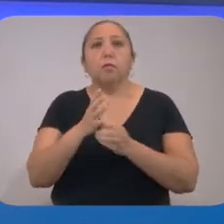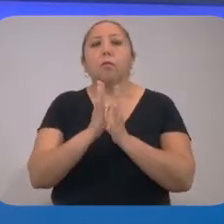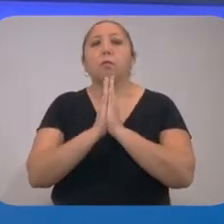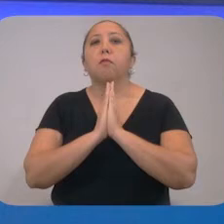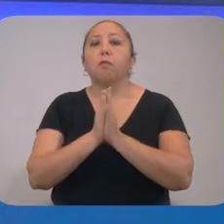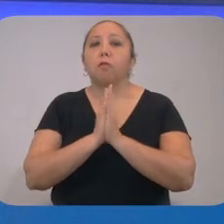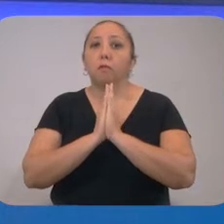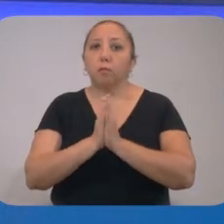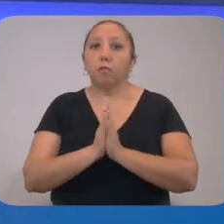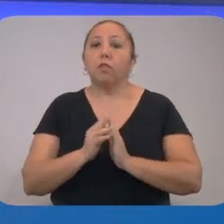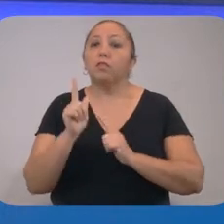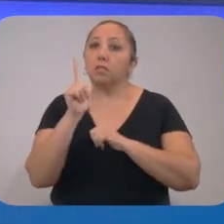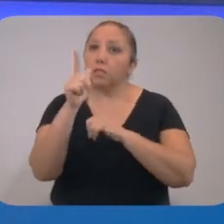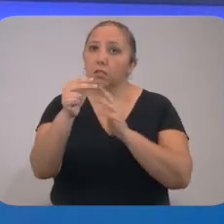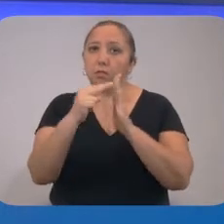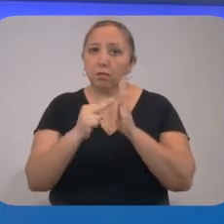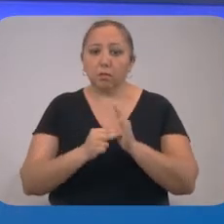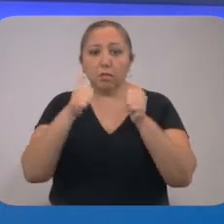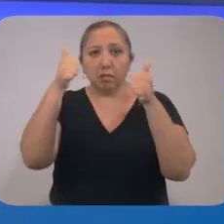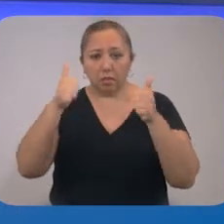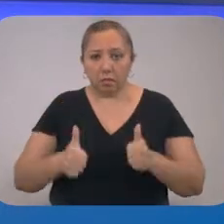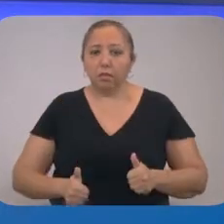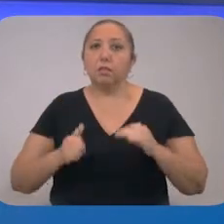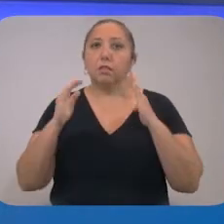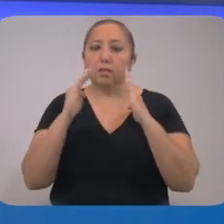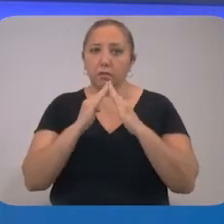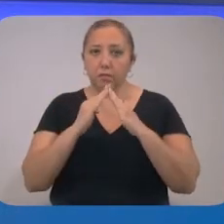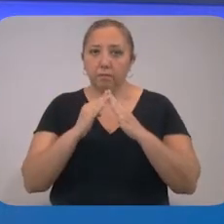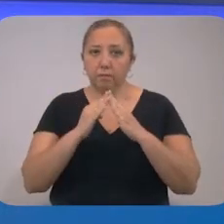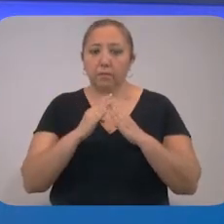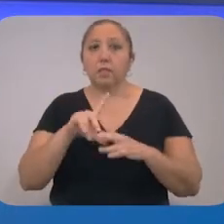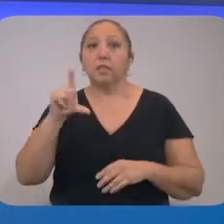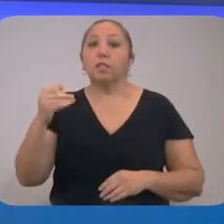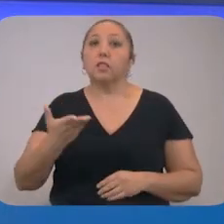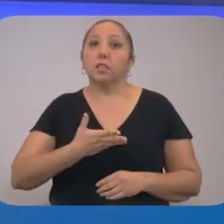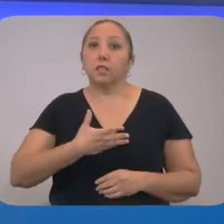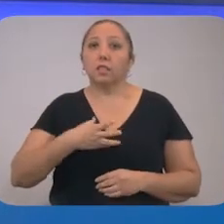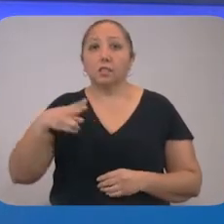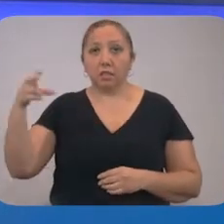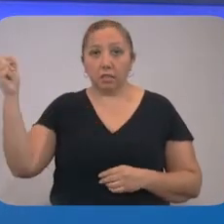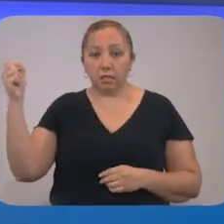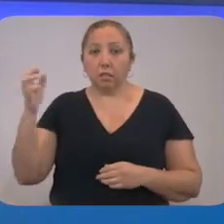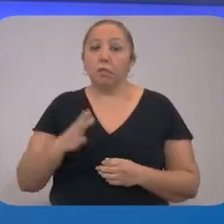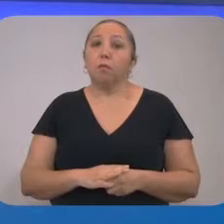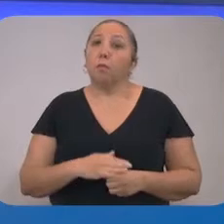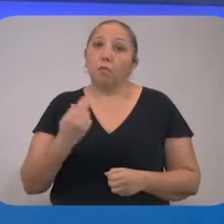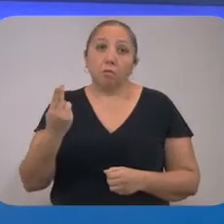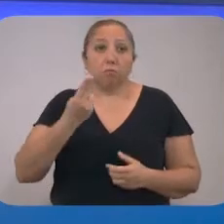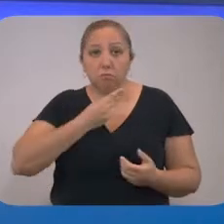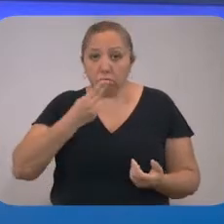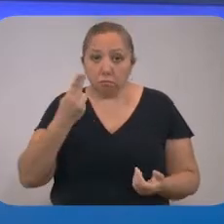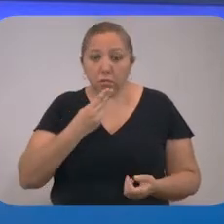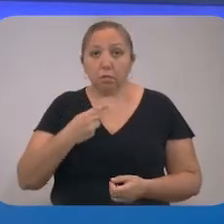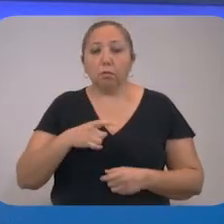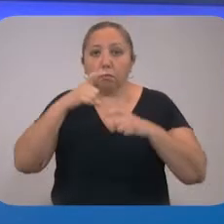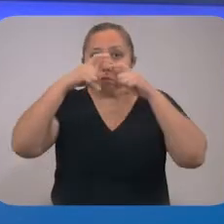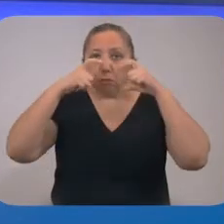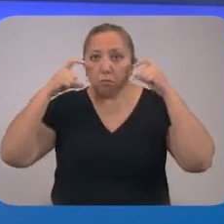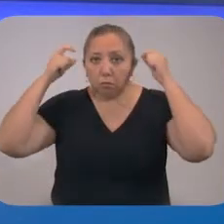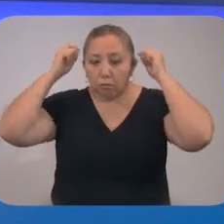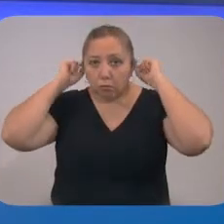saiku pischio, yete luaku bino tikis buse, una chentu hunkashiko. Le balo hela, tulaka almak, kabetu